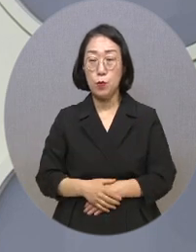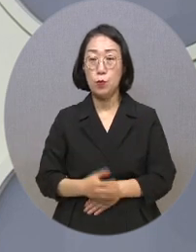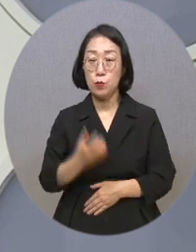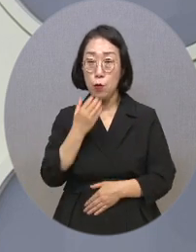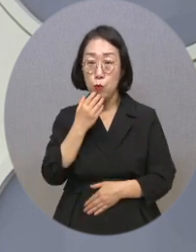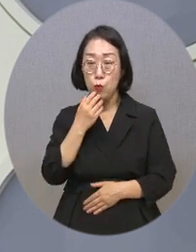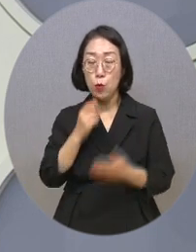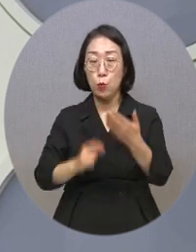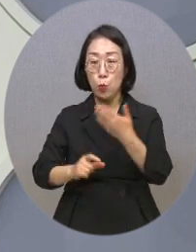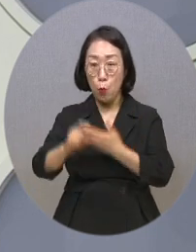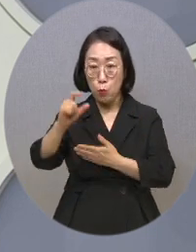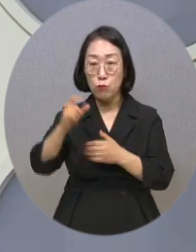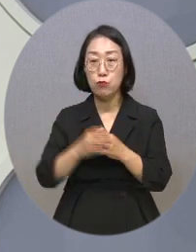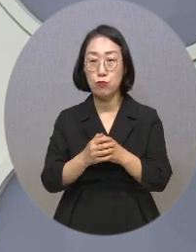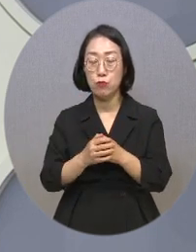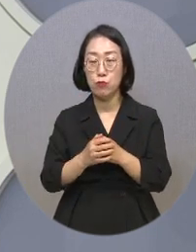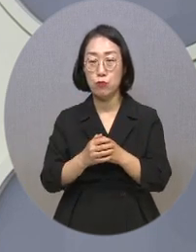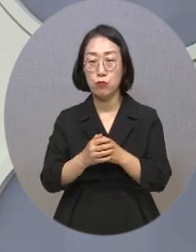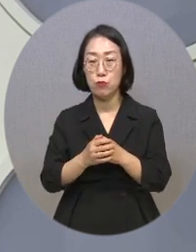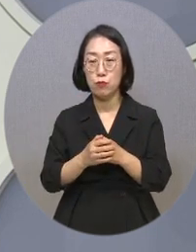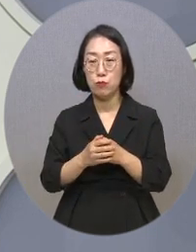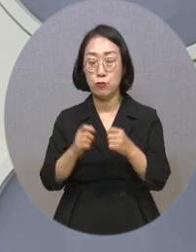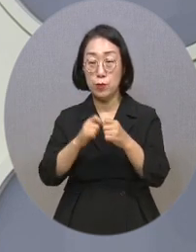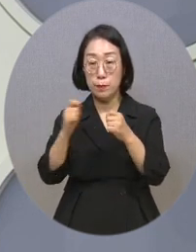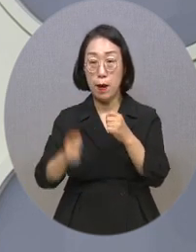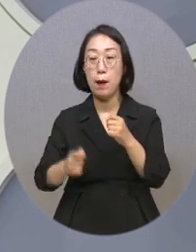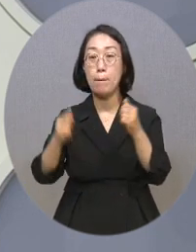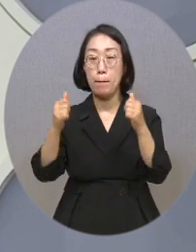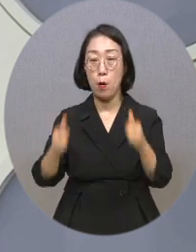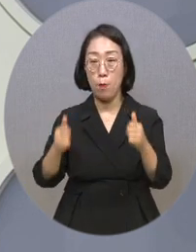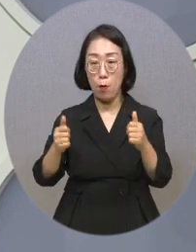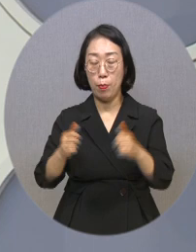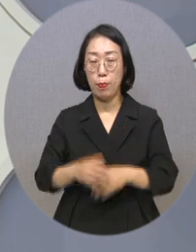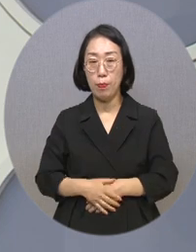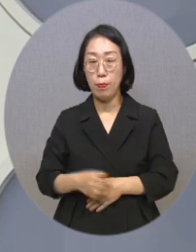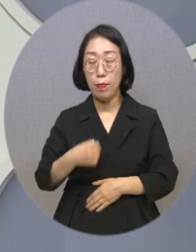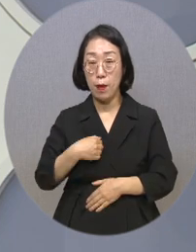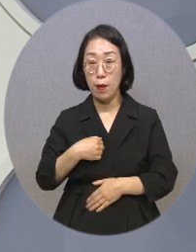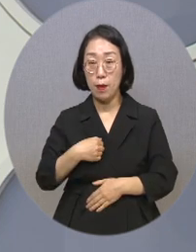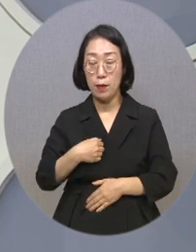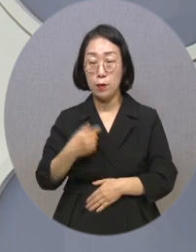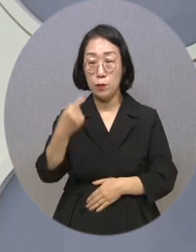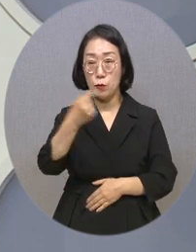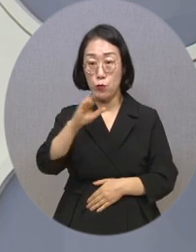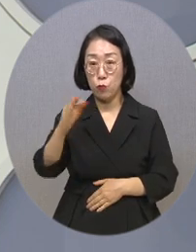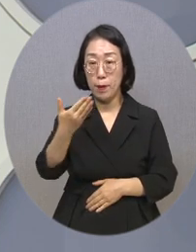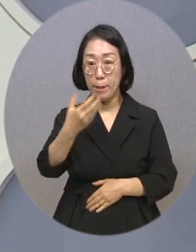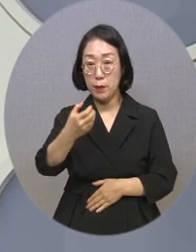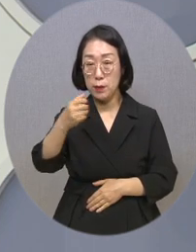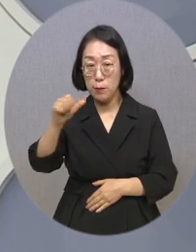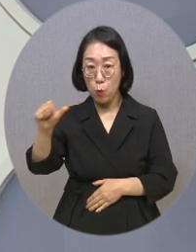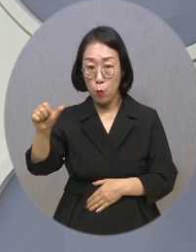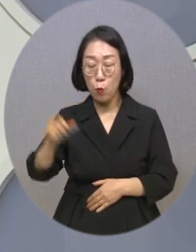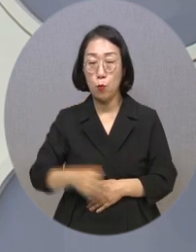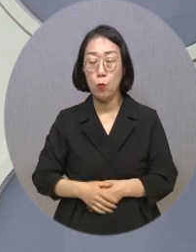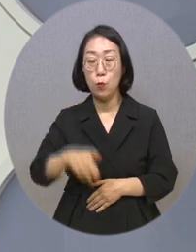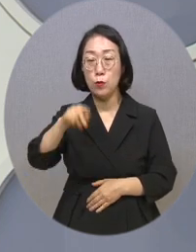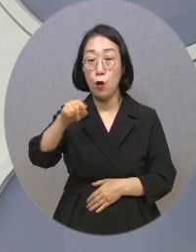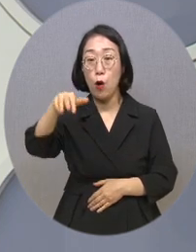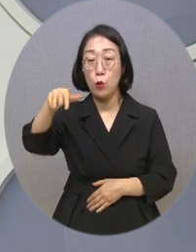서울 동부지법이라고요. 그 거기 옛날에는 제가 할 때는 85년도에는 서초